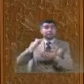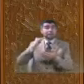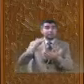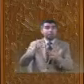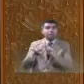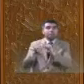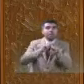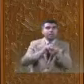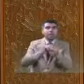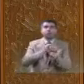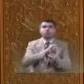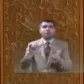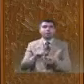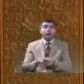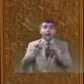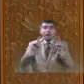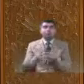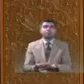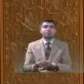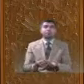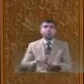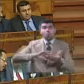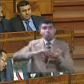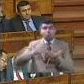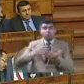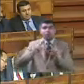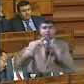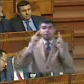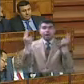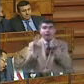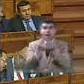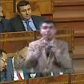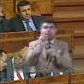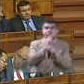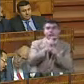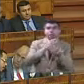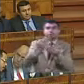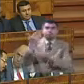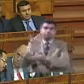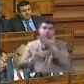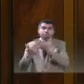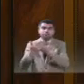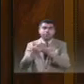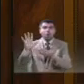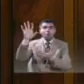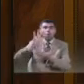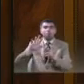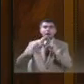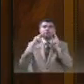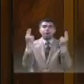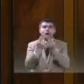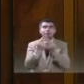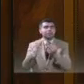أخرى ممكنة. فالمنطق الذي أغرق دول بأكملها في مستنقع الديون الداخلية والخارجية هو نفس المنطق